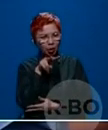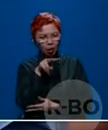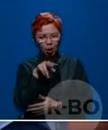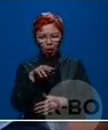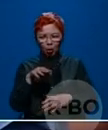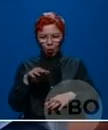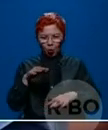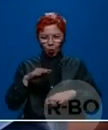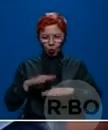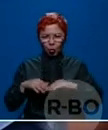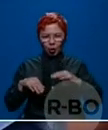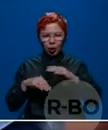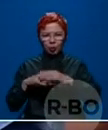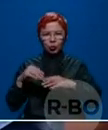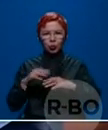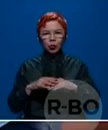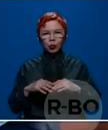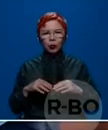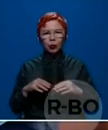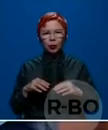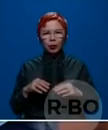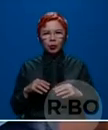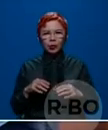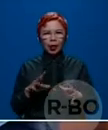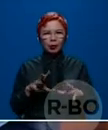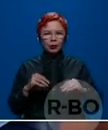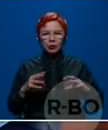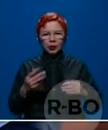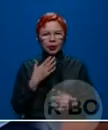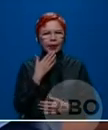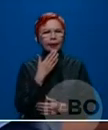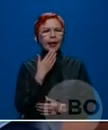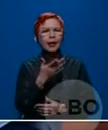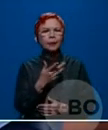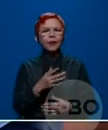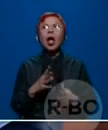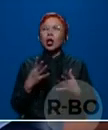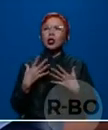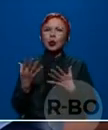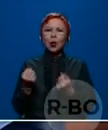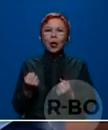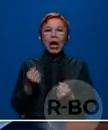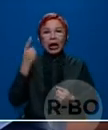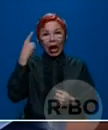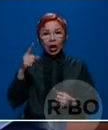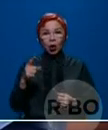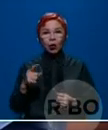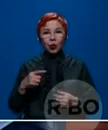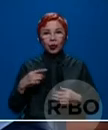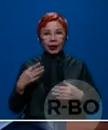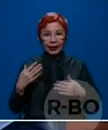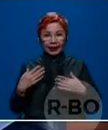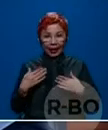kerang hijau yang diolah saya bertanya saya mengatakan begini Insyaallah apabila amanah itu sampai